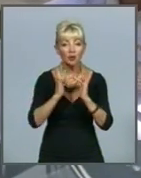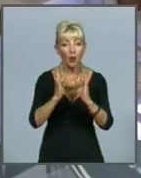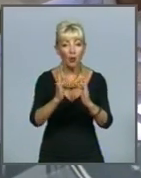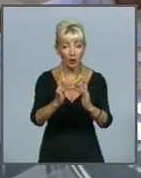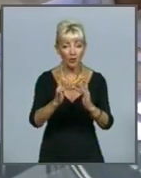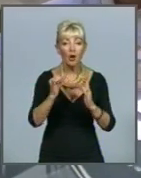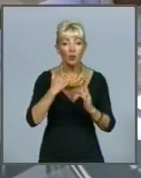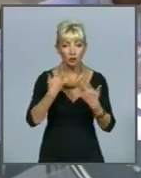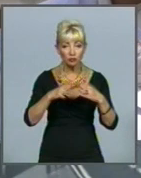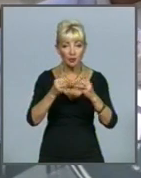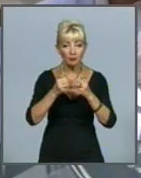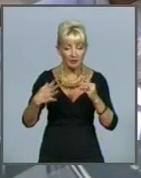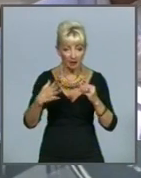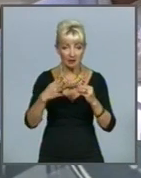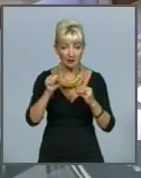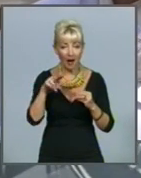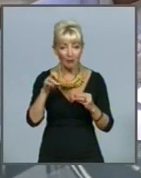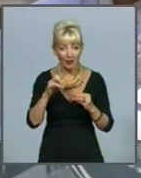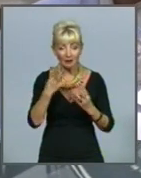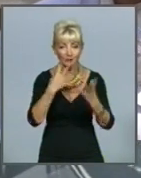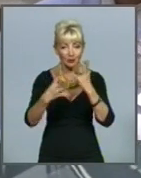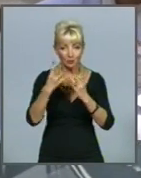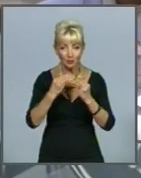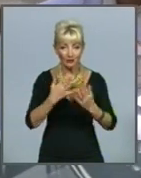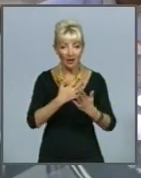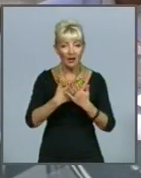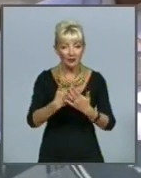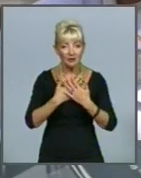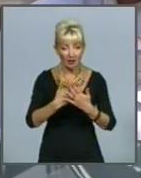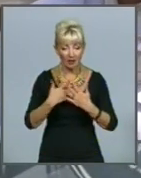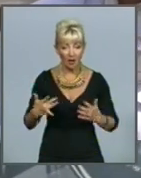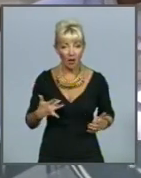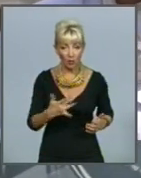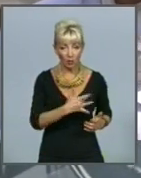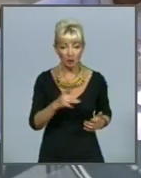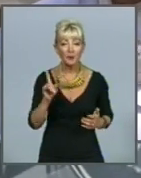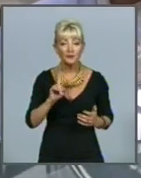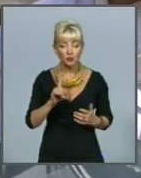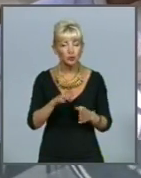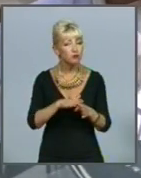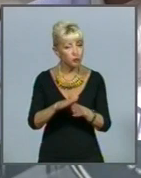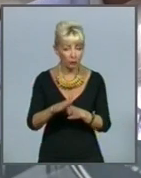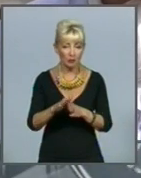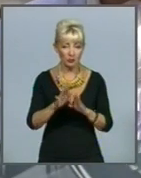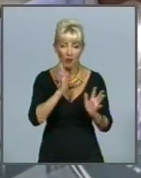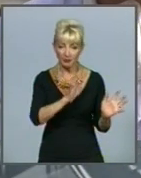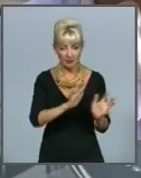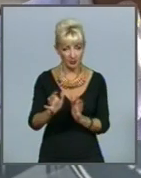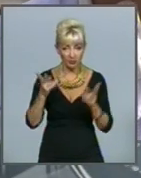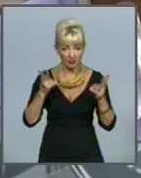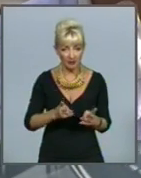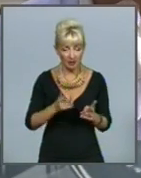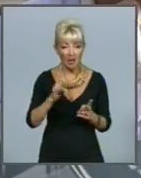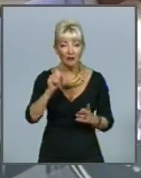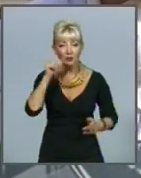искусственной вентиляции легких, что практически полностью перекрывает потребность. Более того, на прошлой неделе мы,